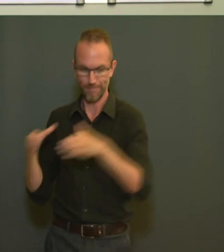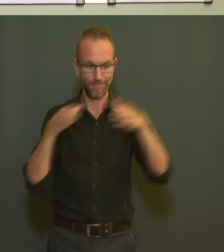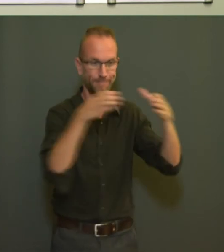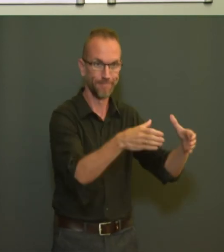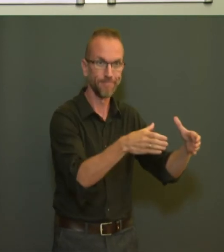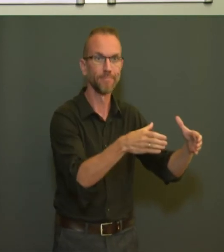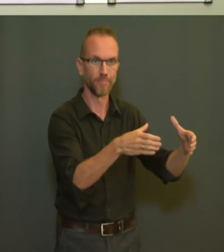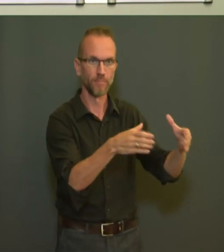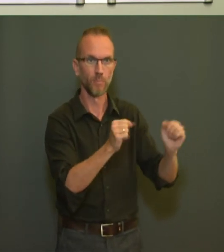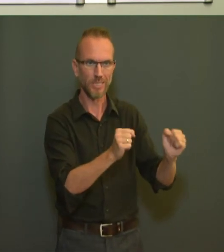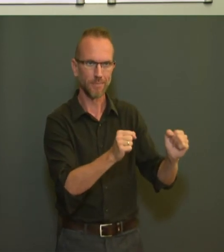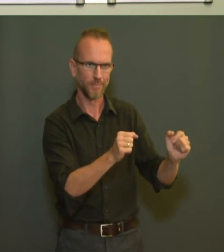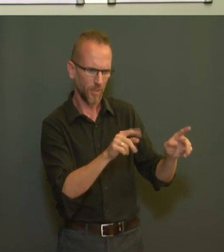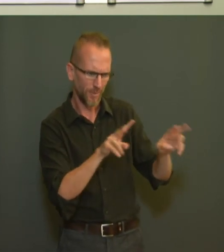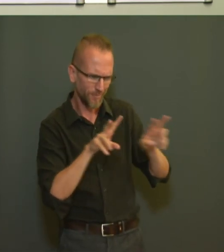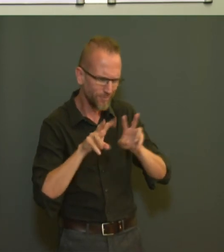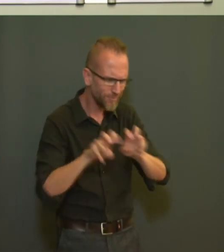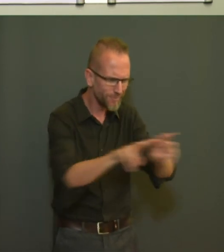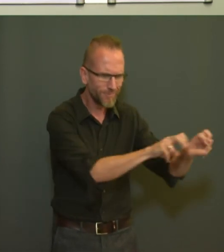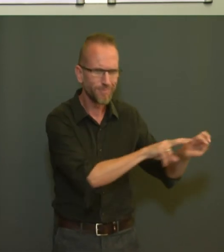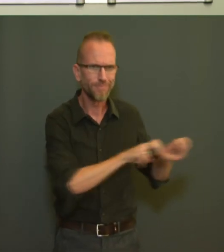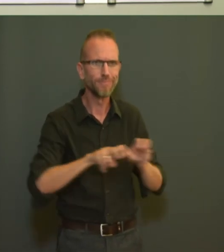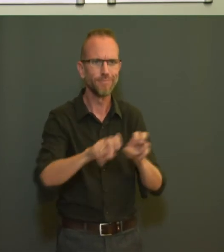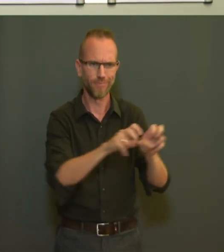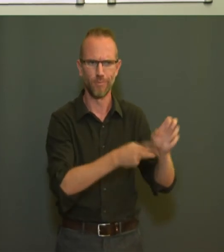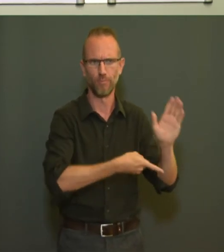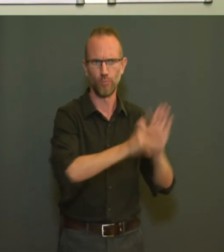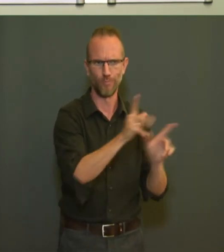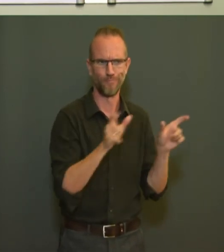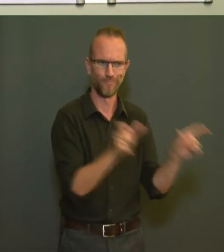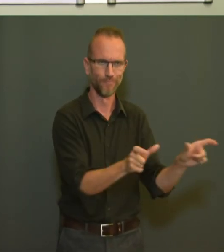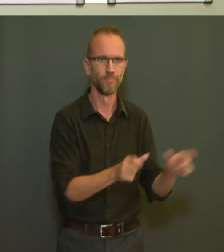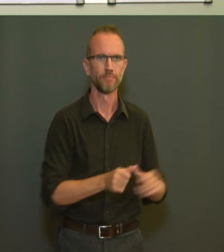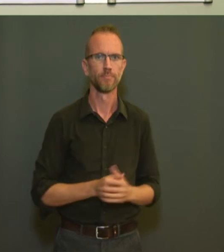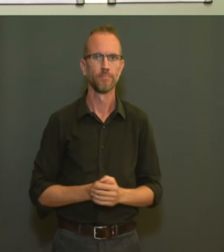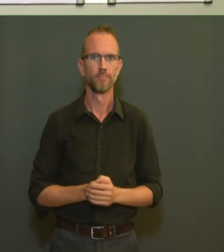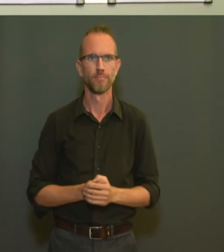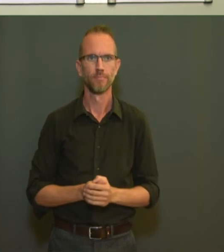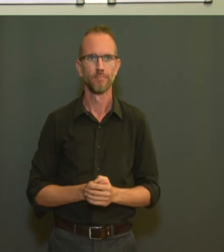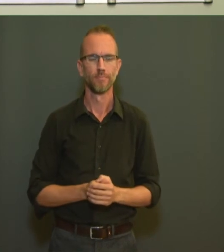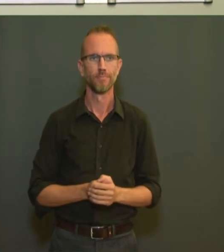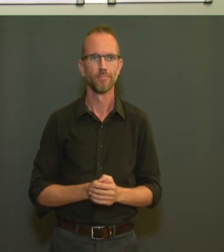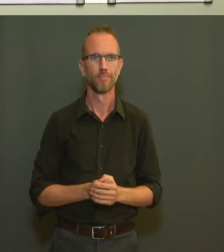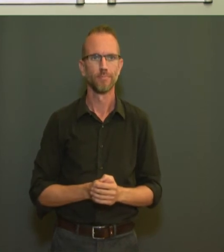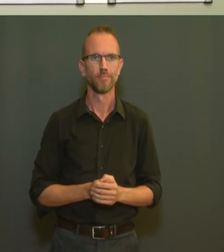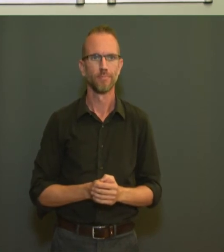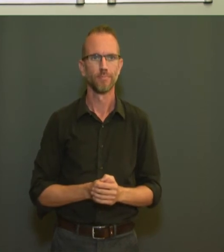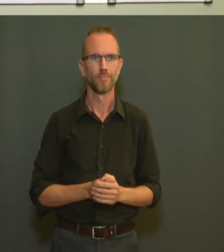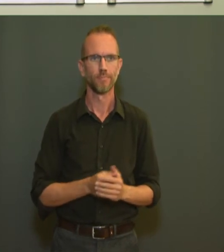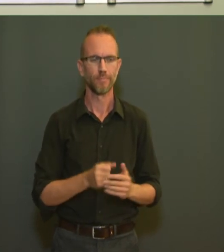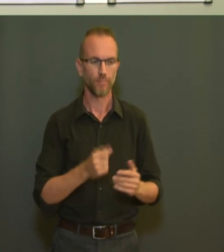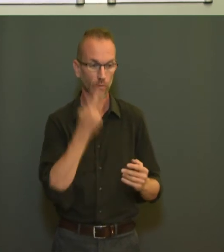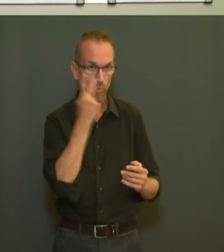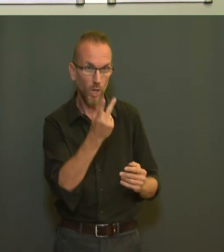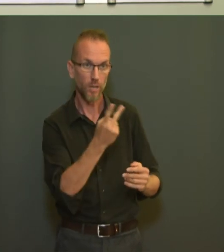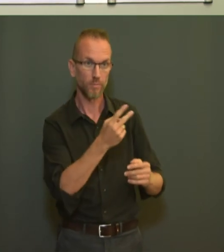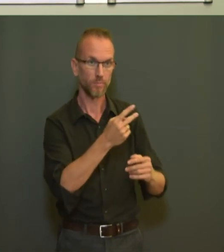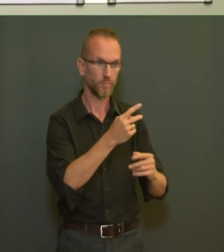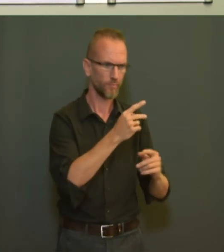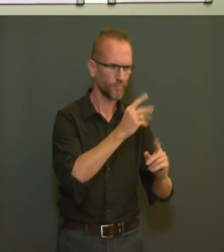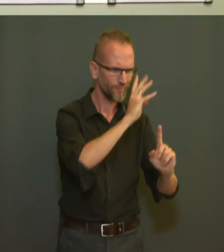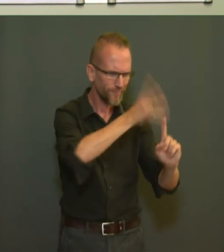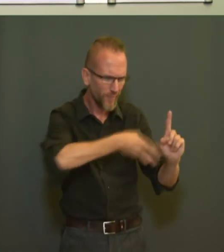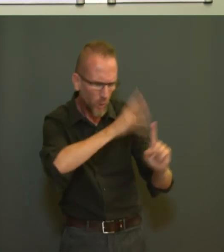une investigation de ce qui se passe et proposer, en fonction de ce qu'elles auront obtenu comme résultat à leurs